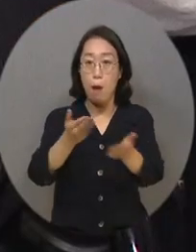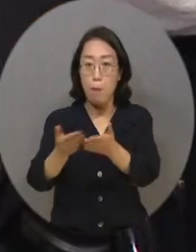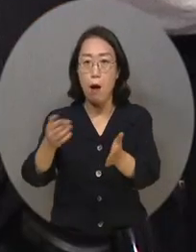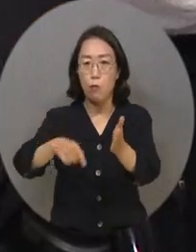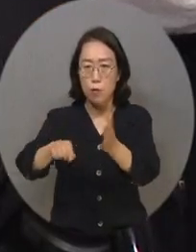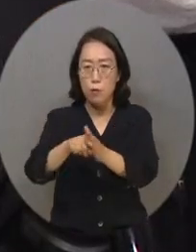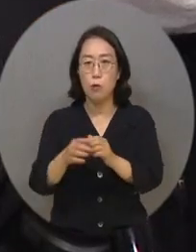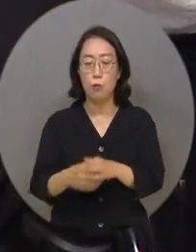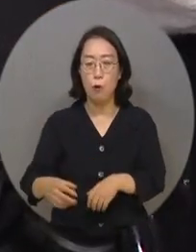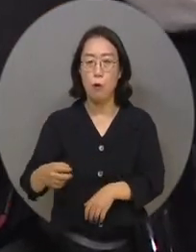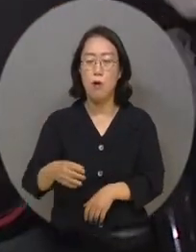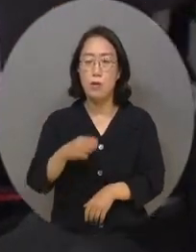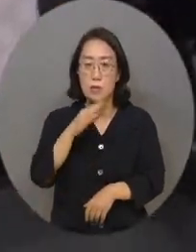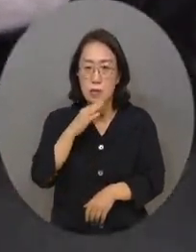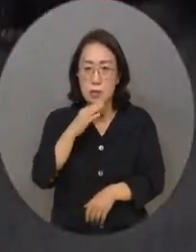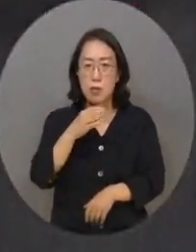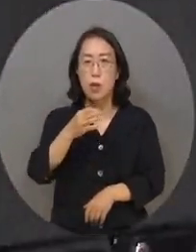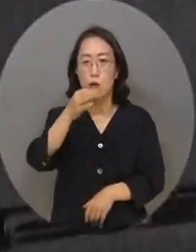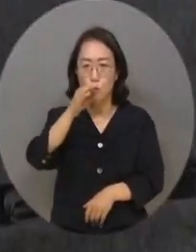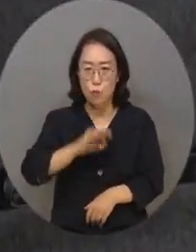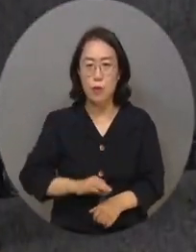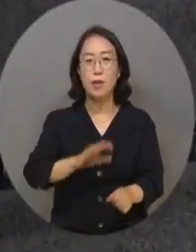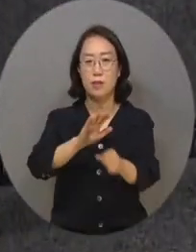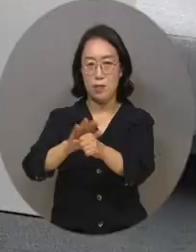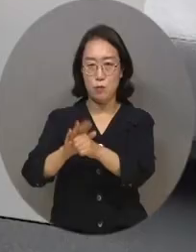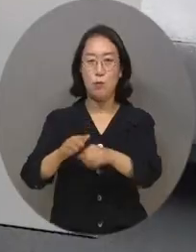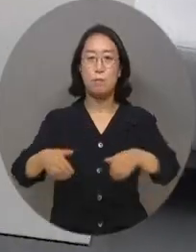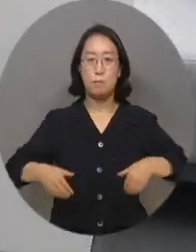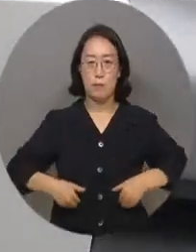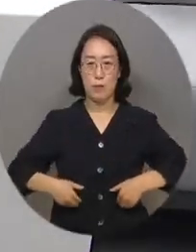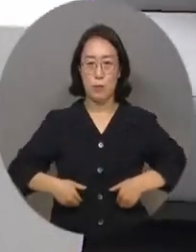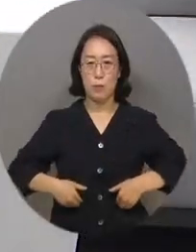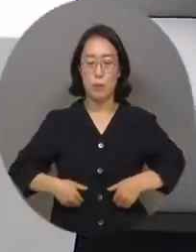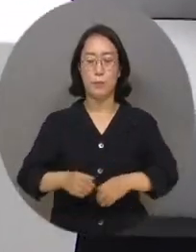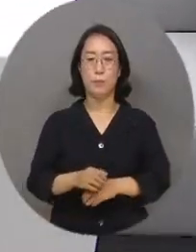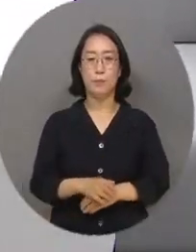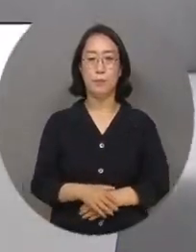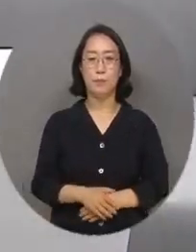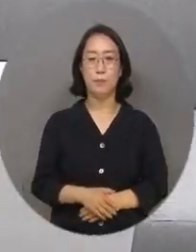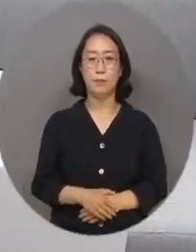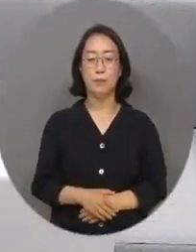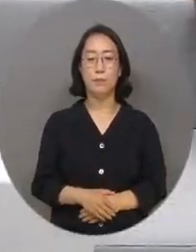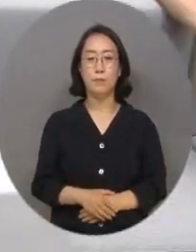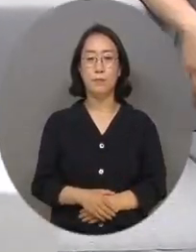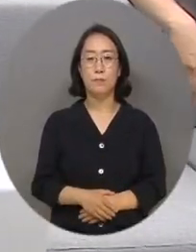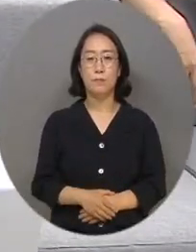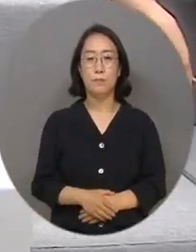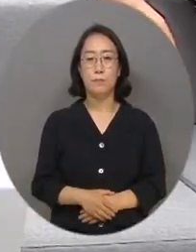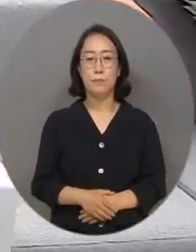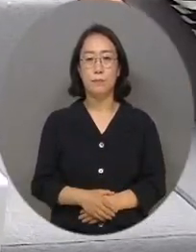어느 때보다 실효성 있는 지원이 필요한 시점입니다. 복지TV 뉴스 박순용입니다.